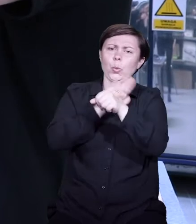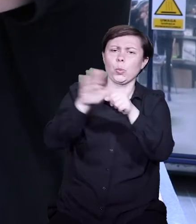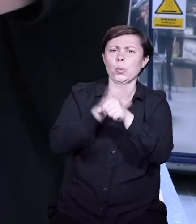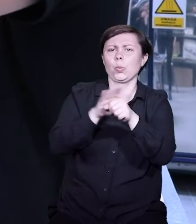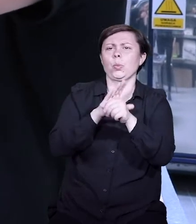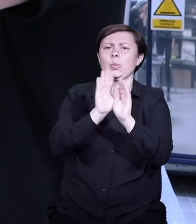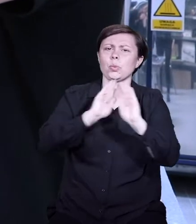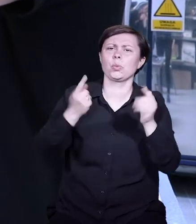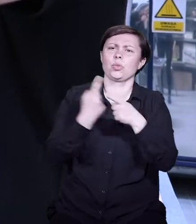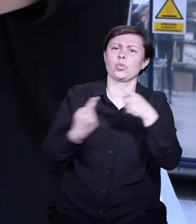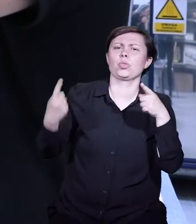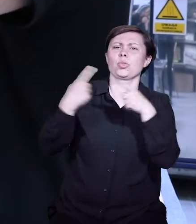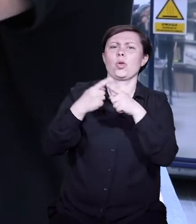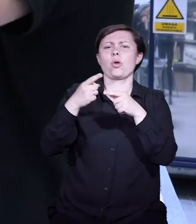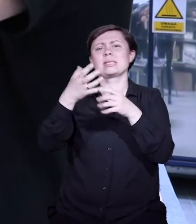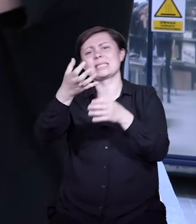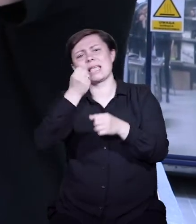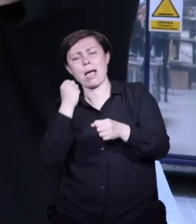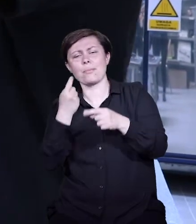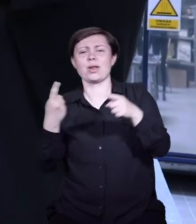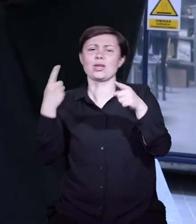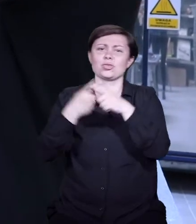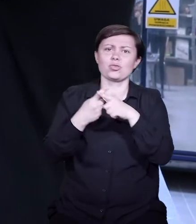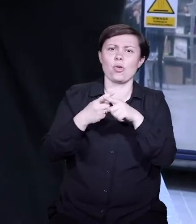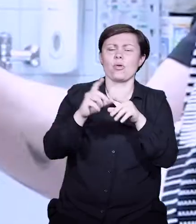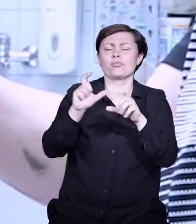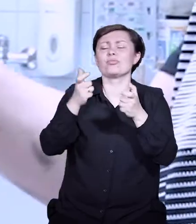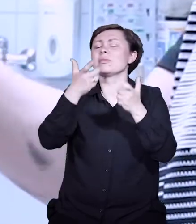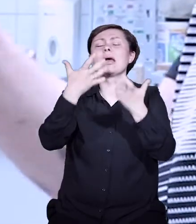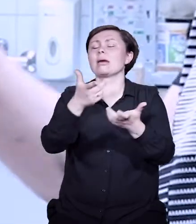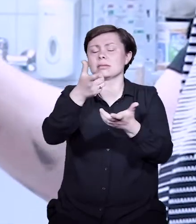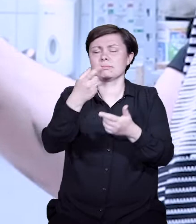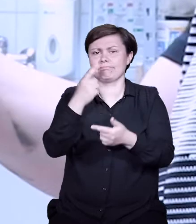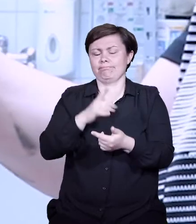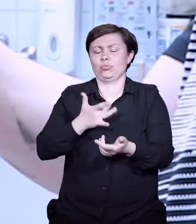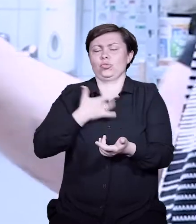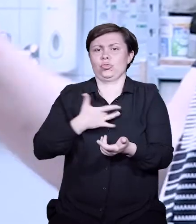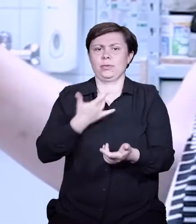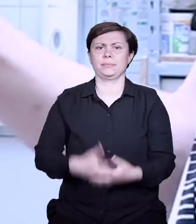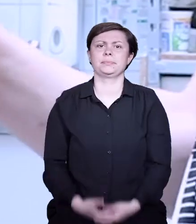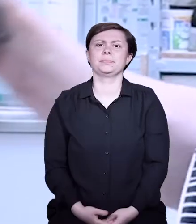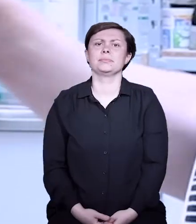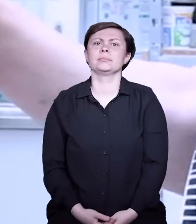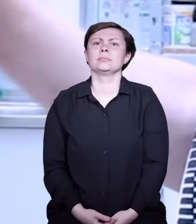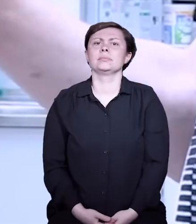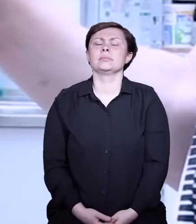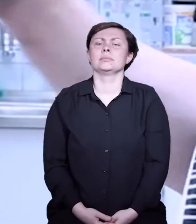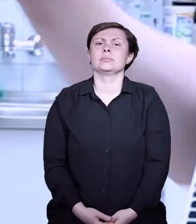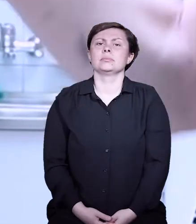Uzupełnić, zatrzeć, dołożyć, odjąć, wyoblić lub sklepać kolejnym.